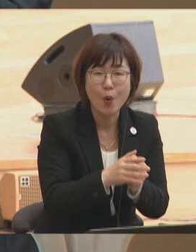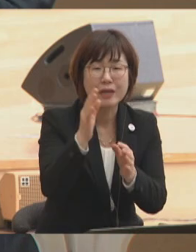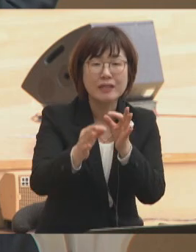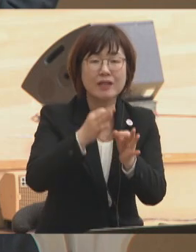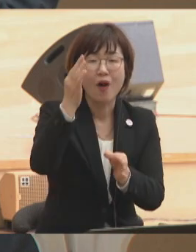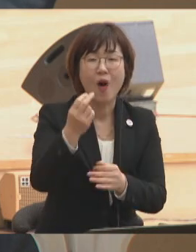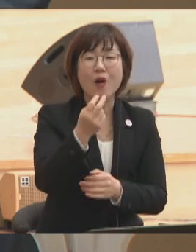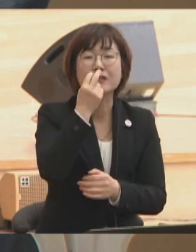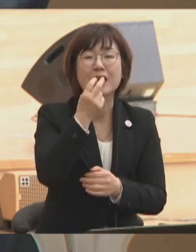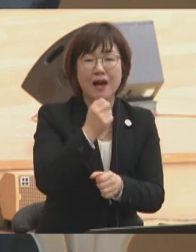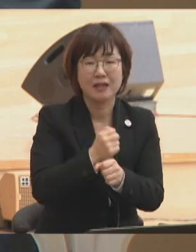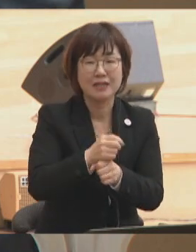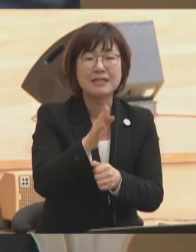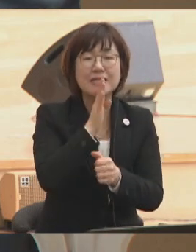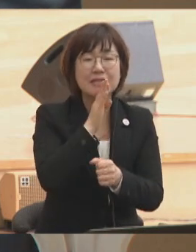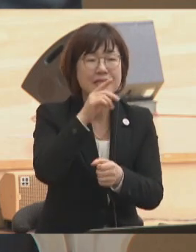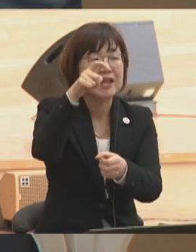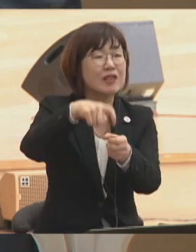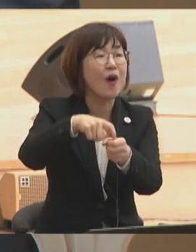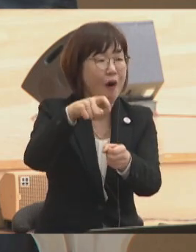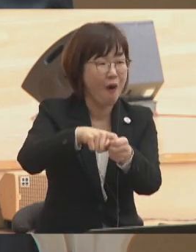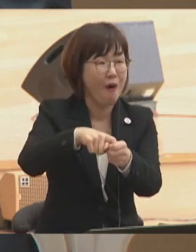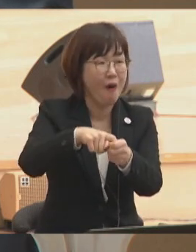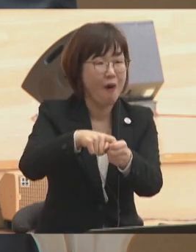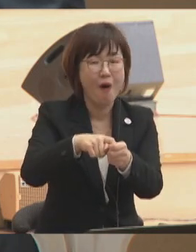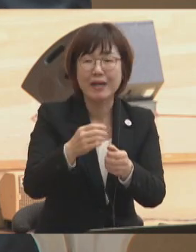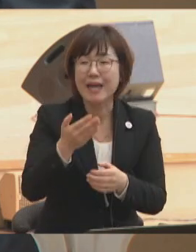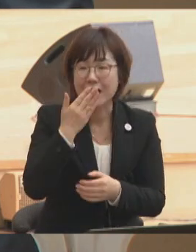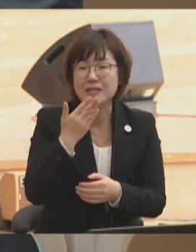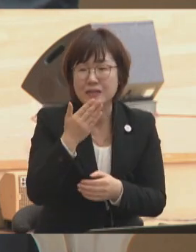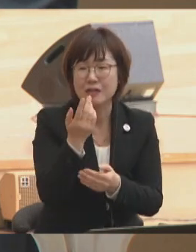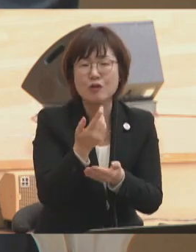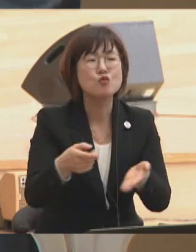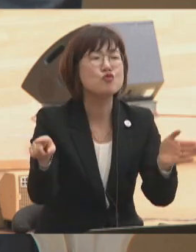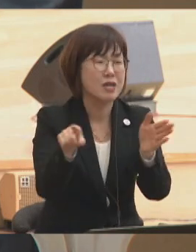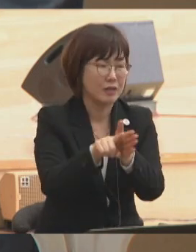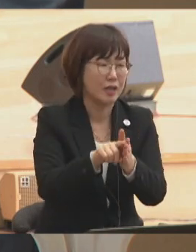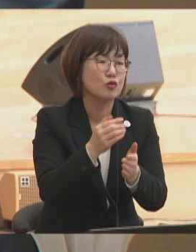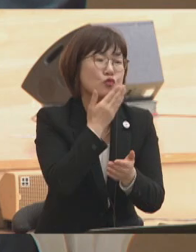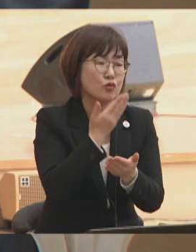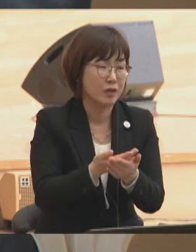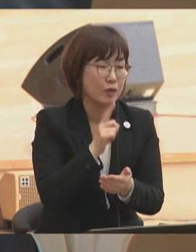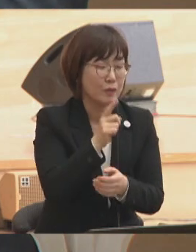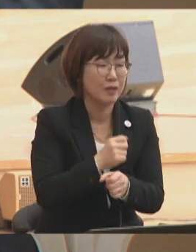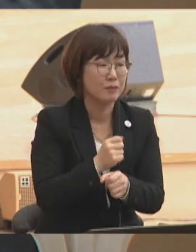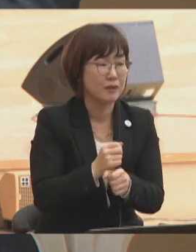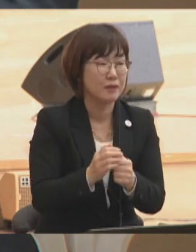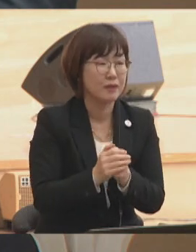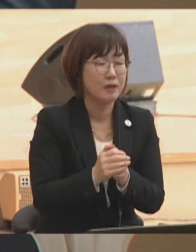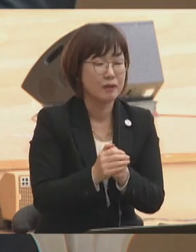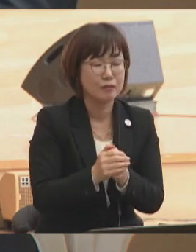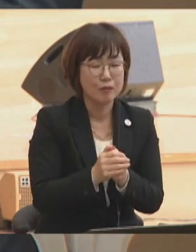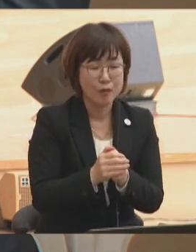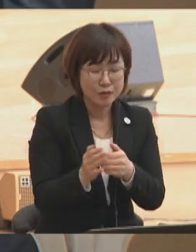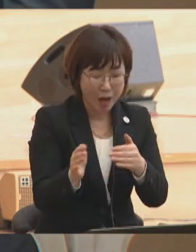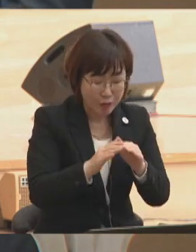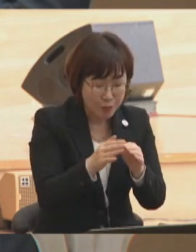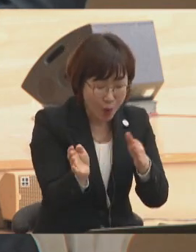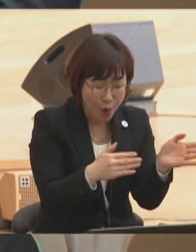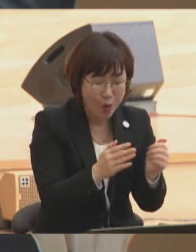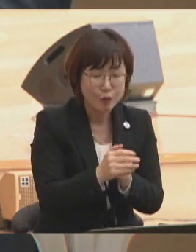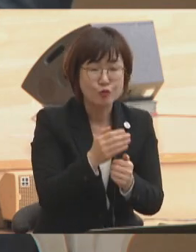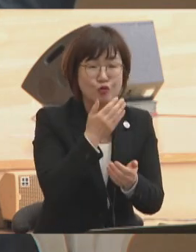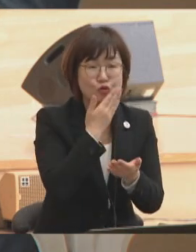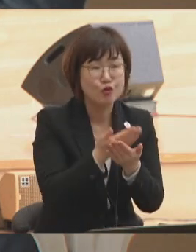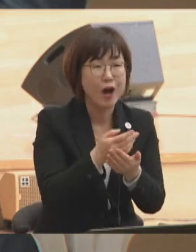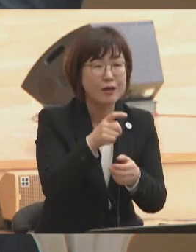하는 진짜 양식을 위하라, 그렇게 말. 그럼 진짜 양식이 뭐냐? 오늘 요한복음 6장에